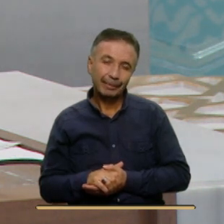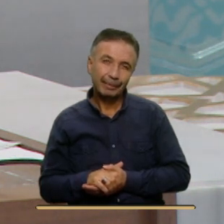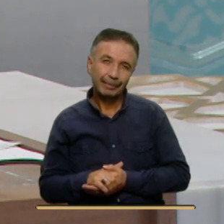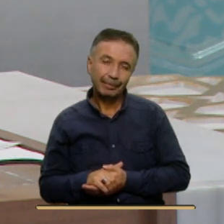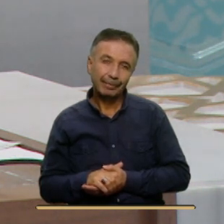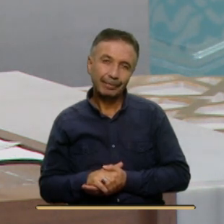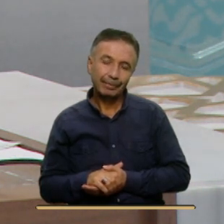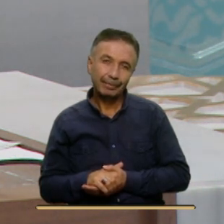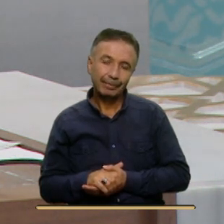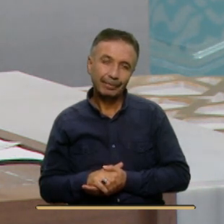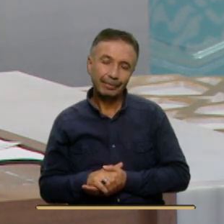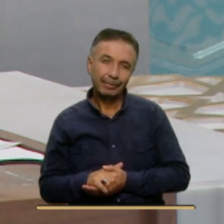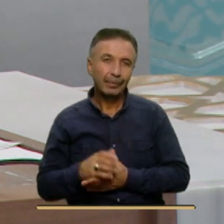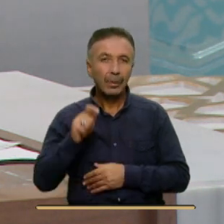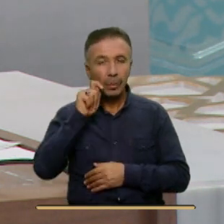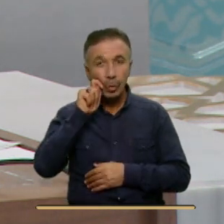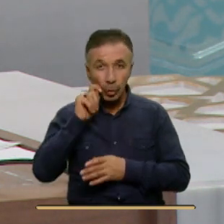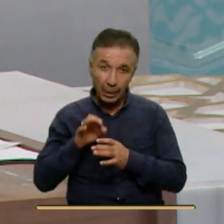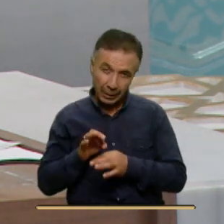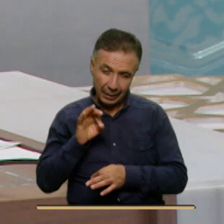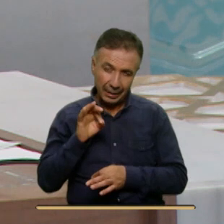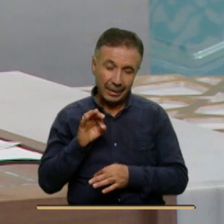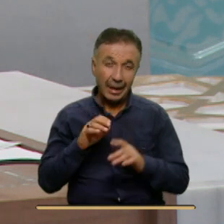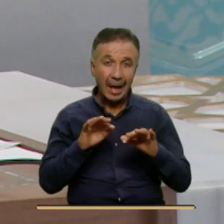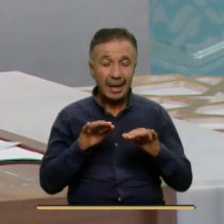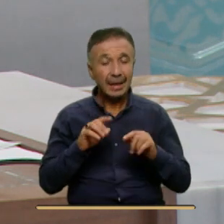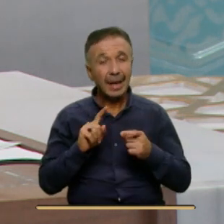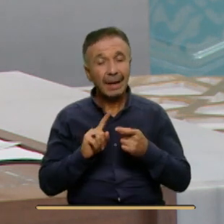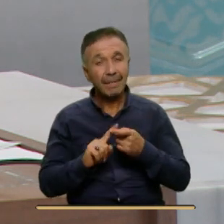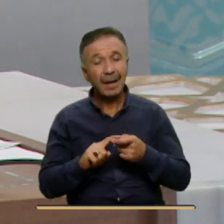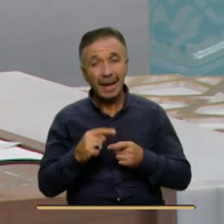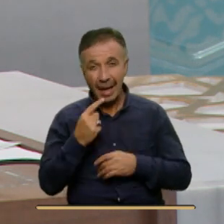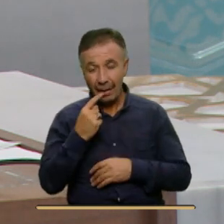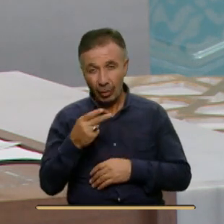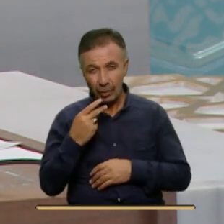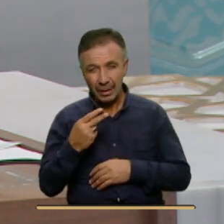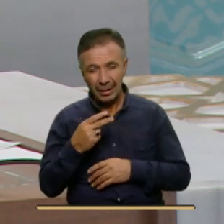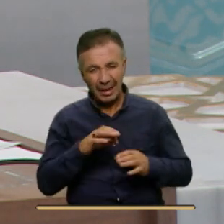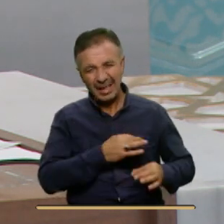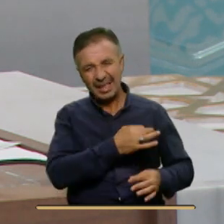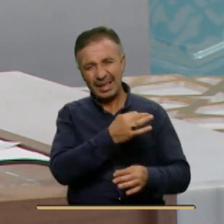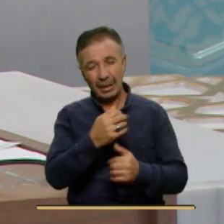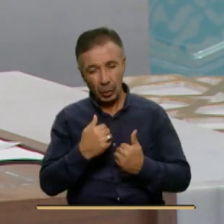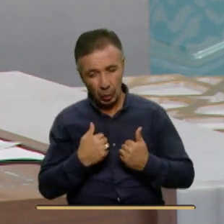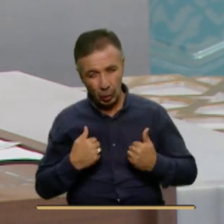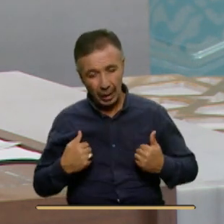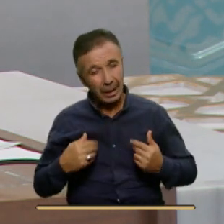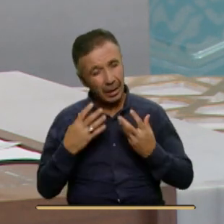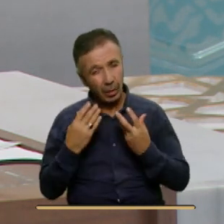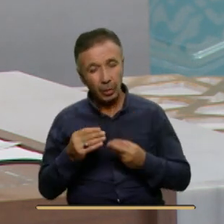yedi. Müslüman, elinden ve dilinden insanların güvende olduğu